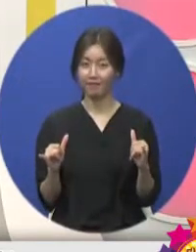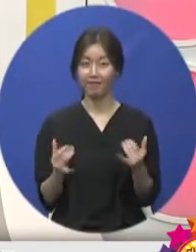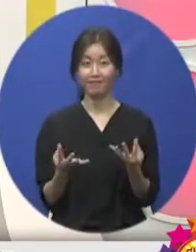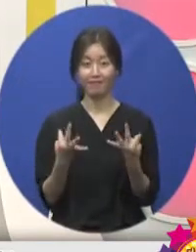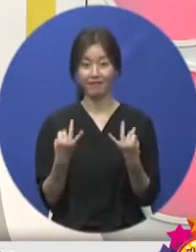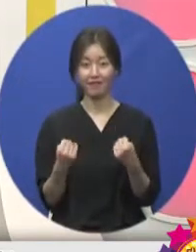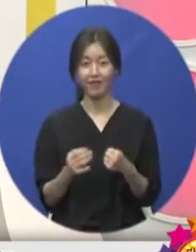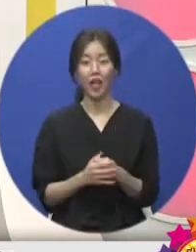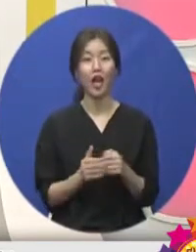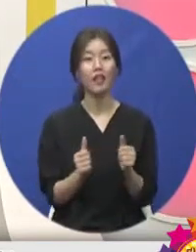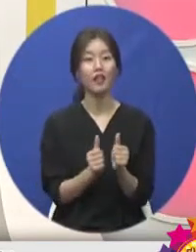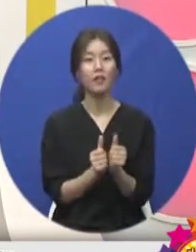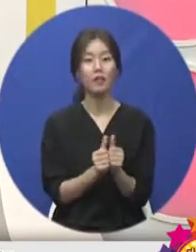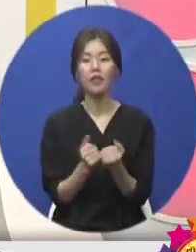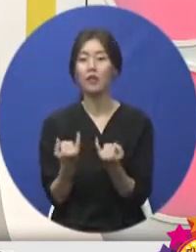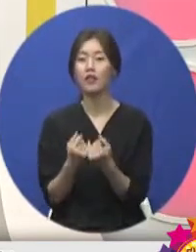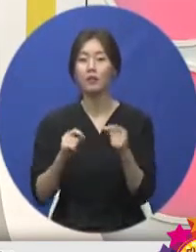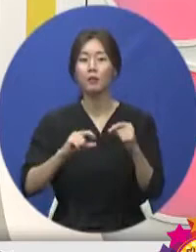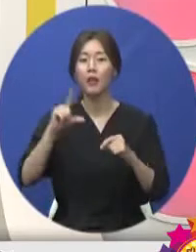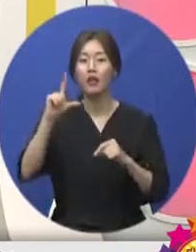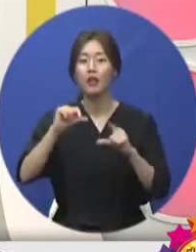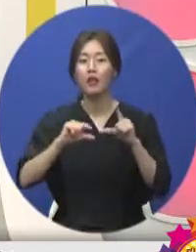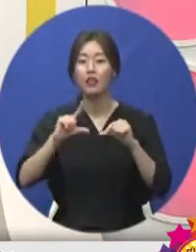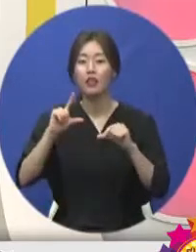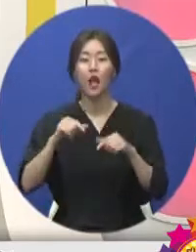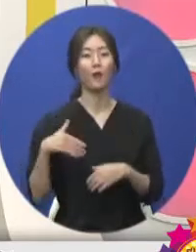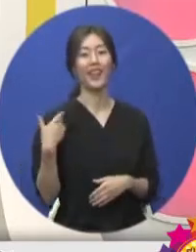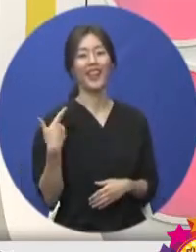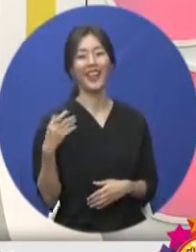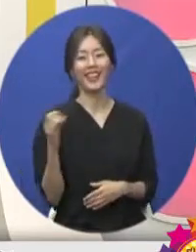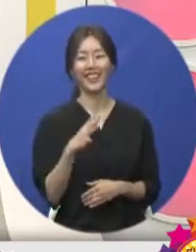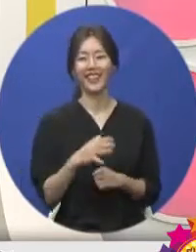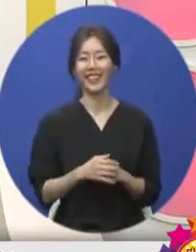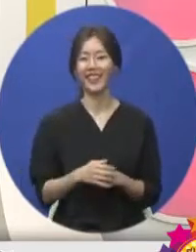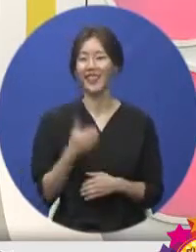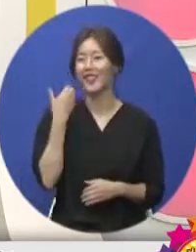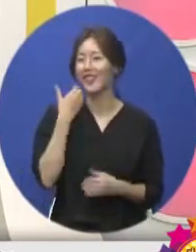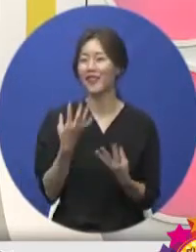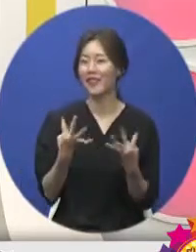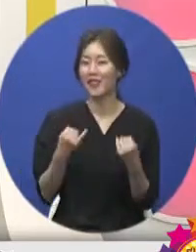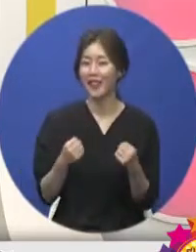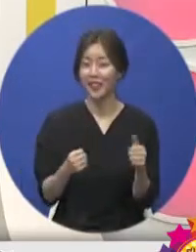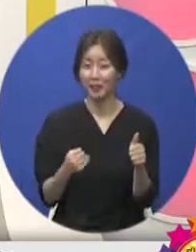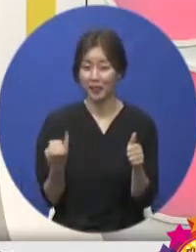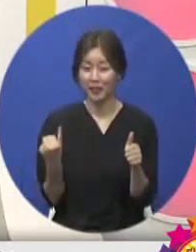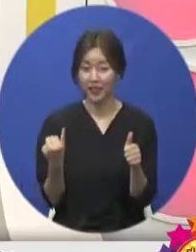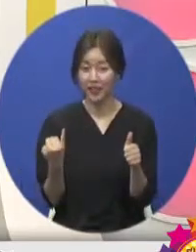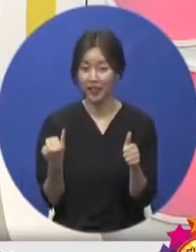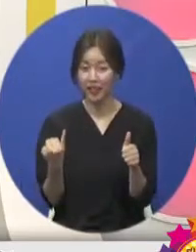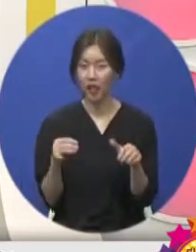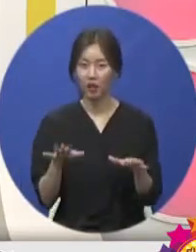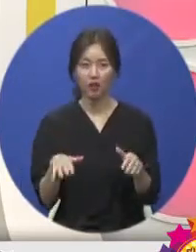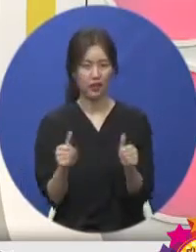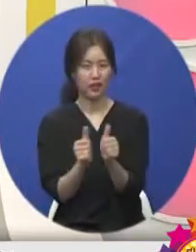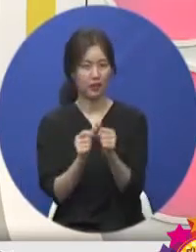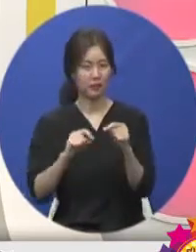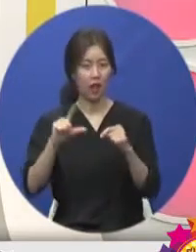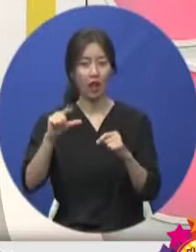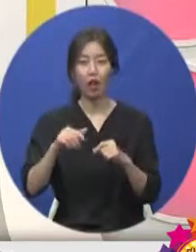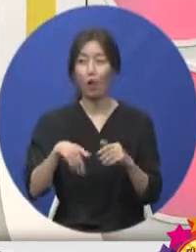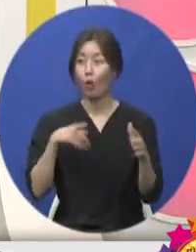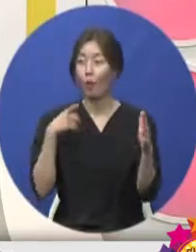네. 남자가 많을까요? 여자가 많을까요? 몰라요. 뭘까요? 오늘 남자가 많으세요. 어떻게